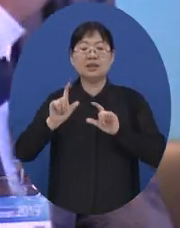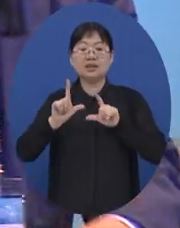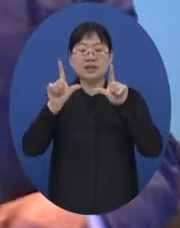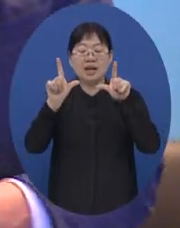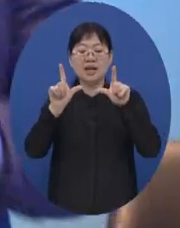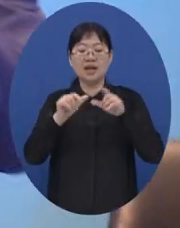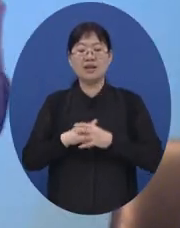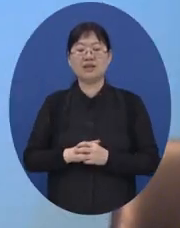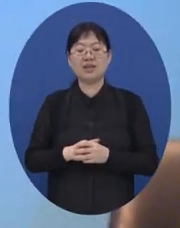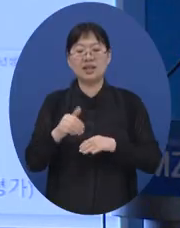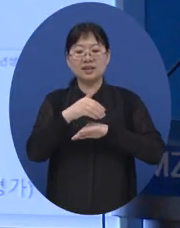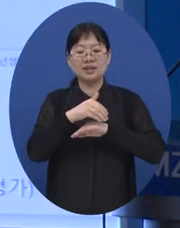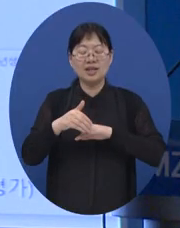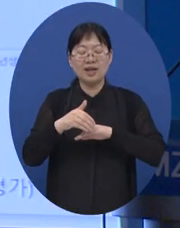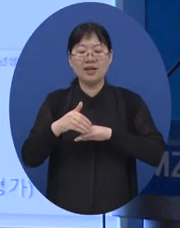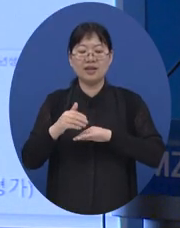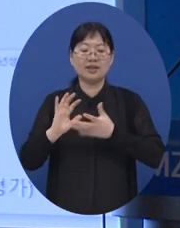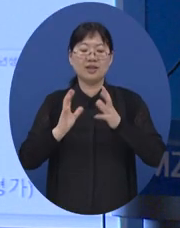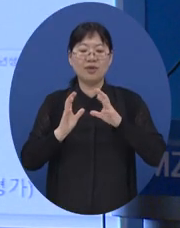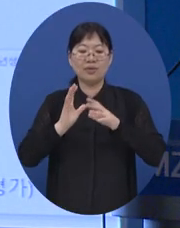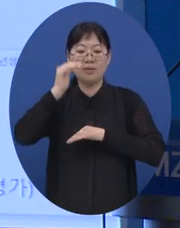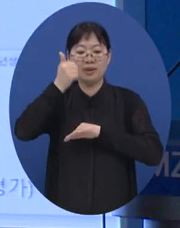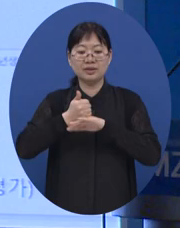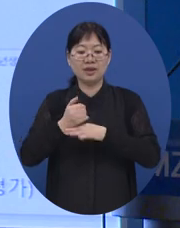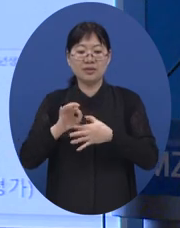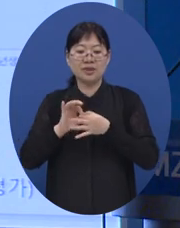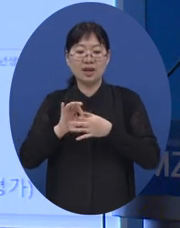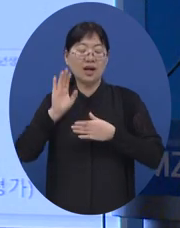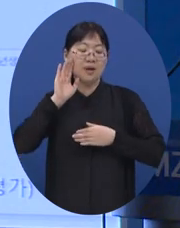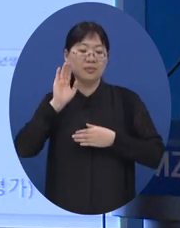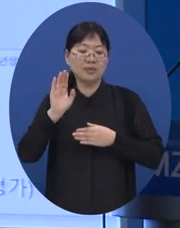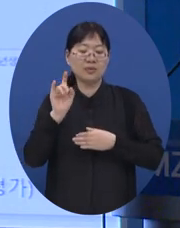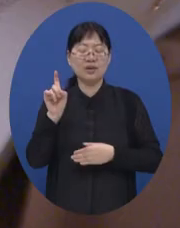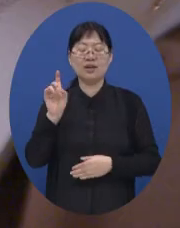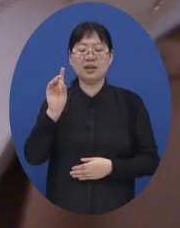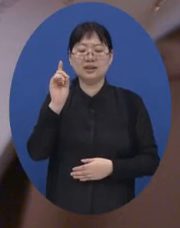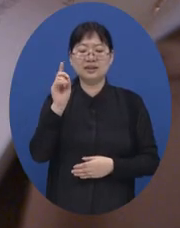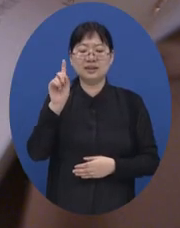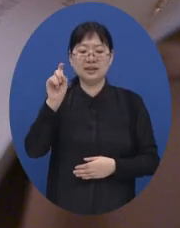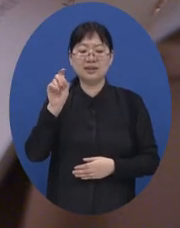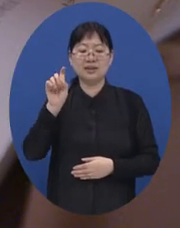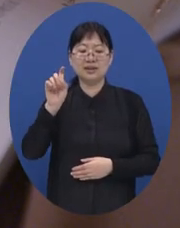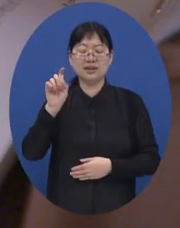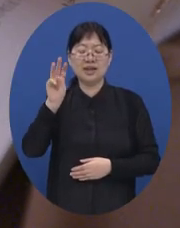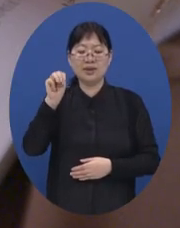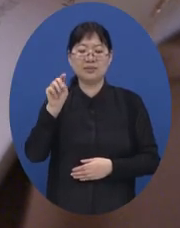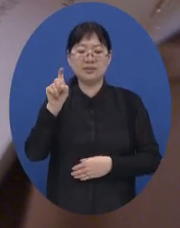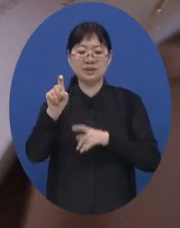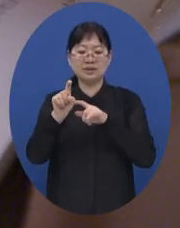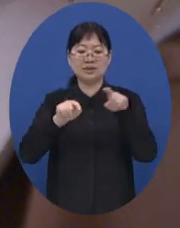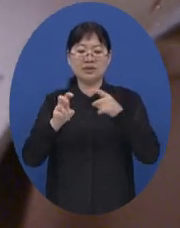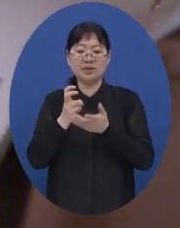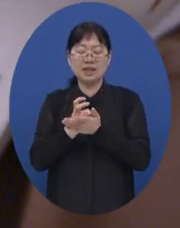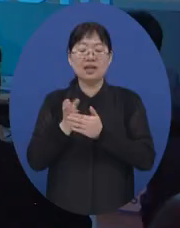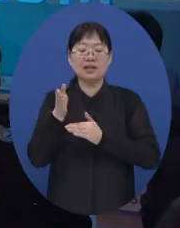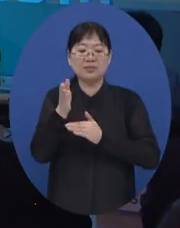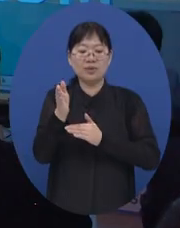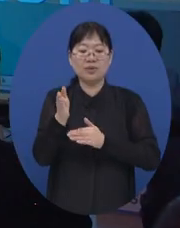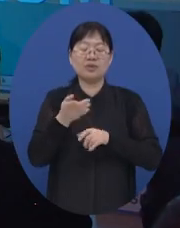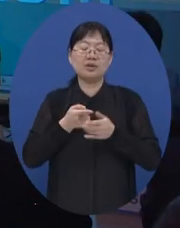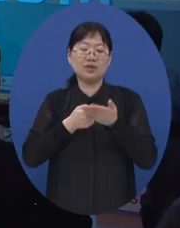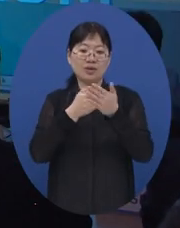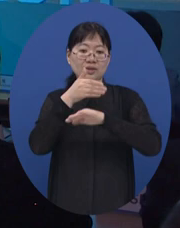20일에는 기획 세션 토론 결과를 바탕으로 앞으로 경우 대표와 김 정책의 기본 방향을 설정 할 예정입니다